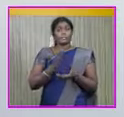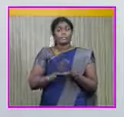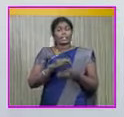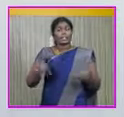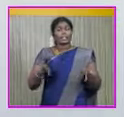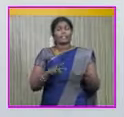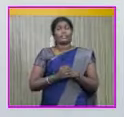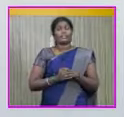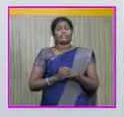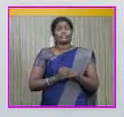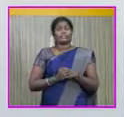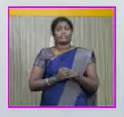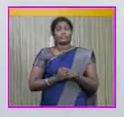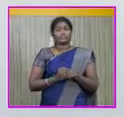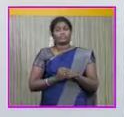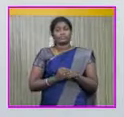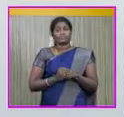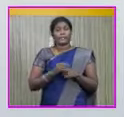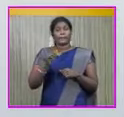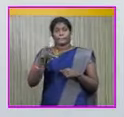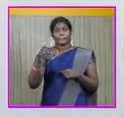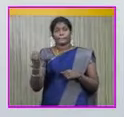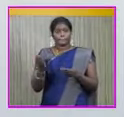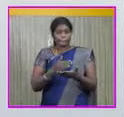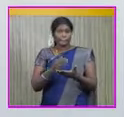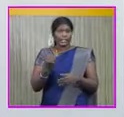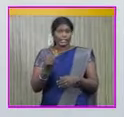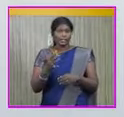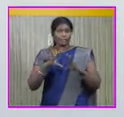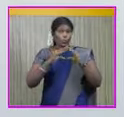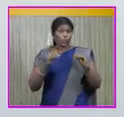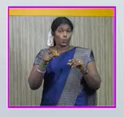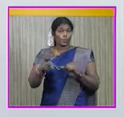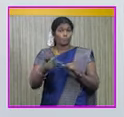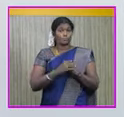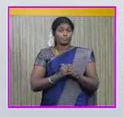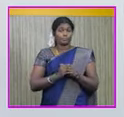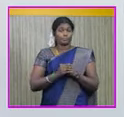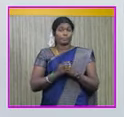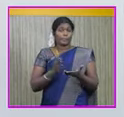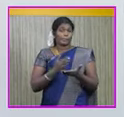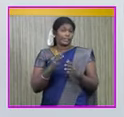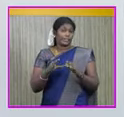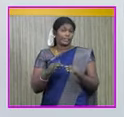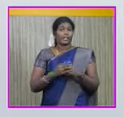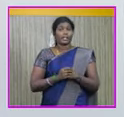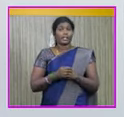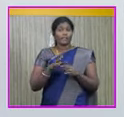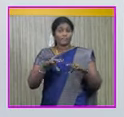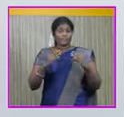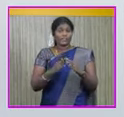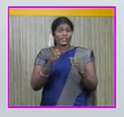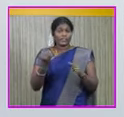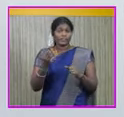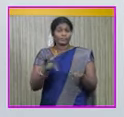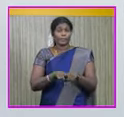விதிப்படி பக்கம் கோணம் பக்கம் வடிவொப்புமை விதிப்படி